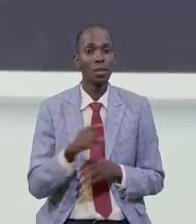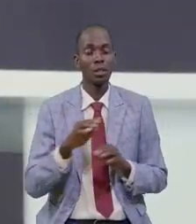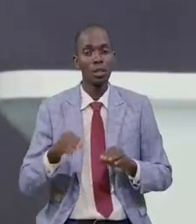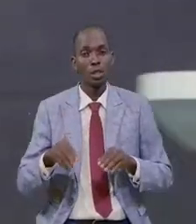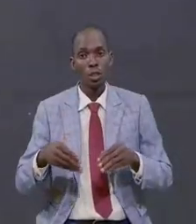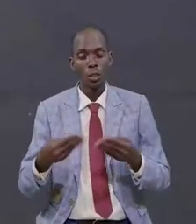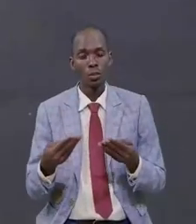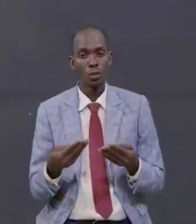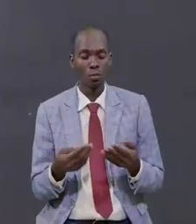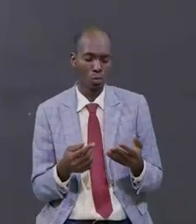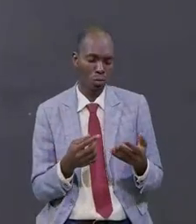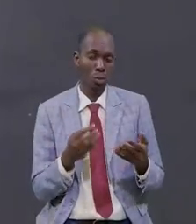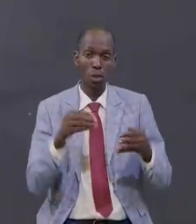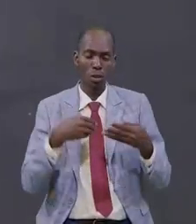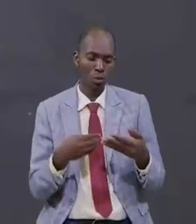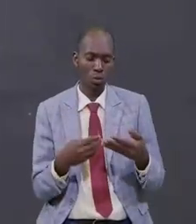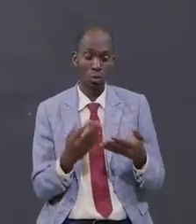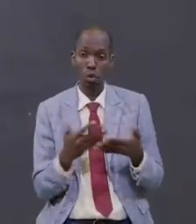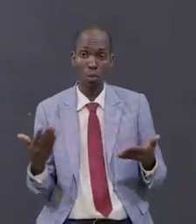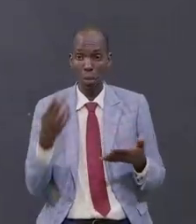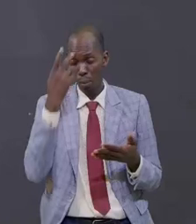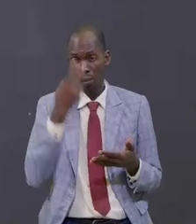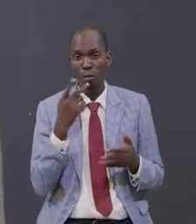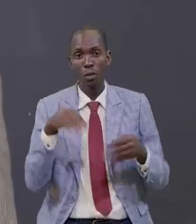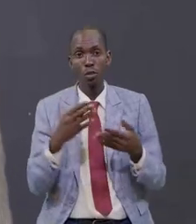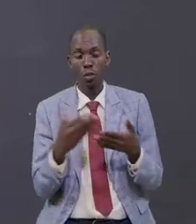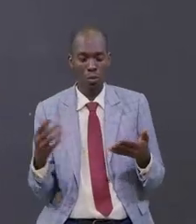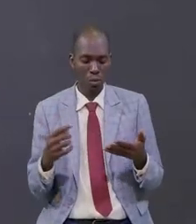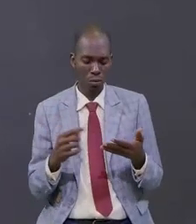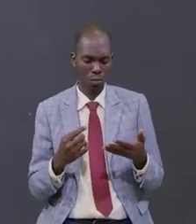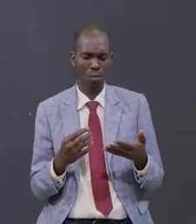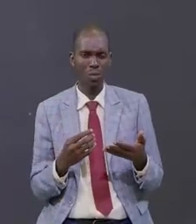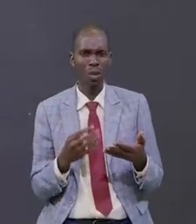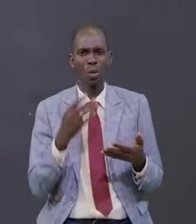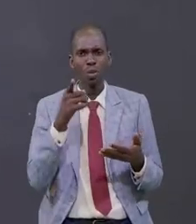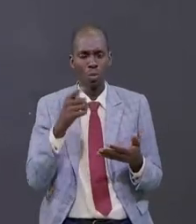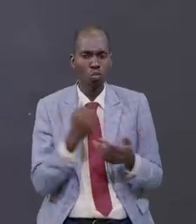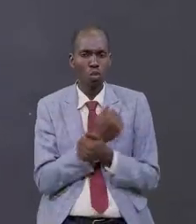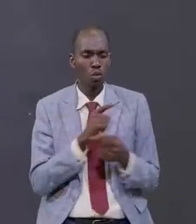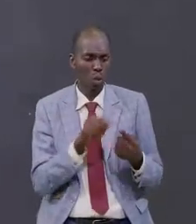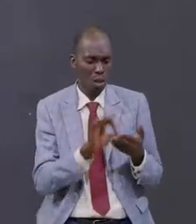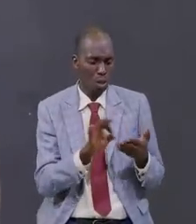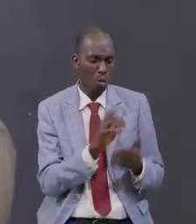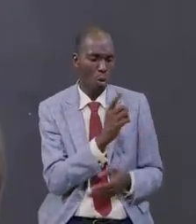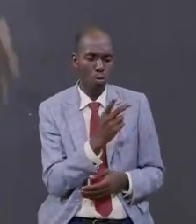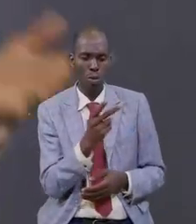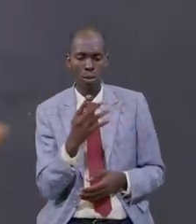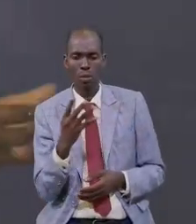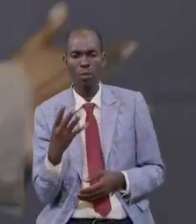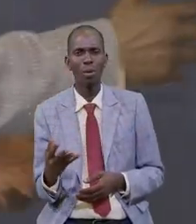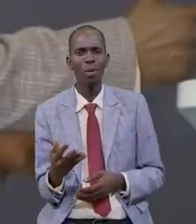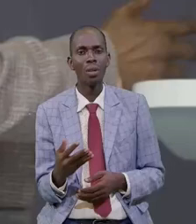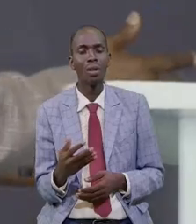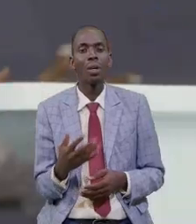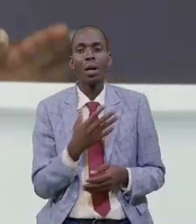1 2 3 4 5 et si on te demande le lendemain combien de choses on t'a donné hier 1 2 3